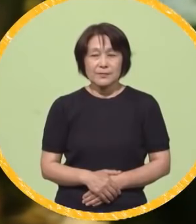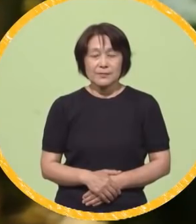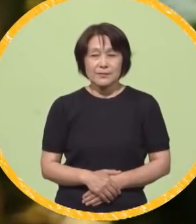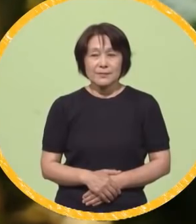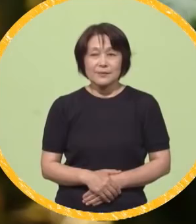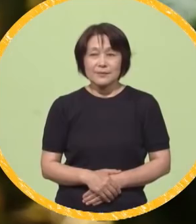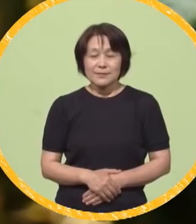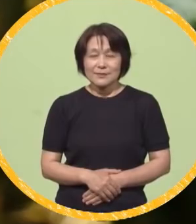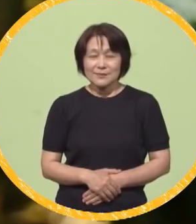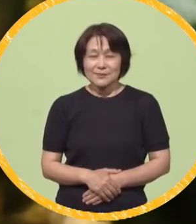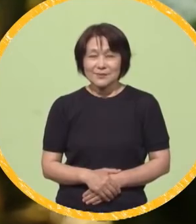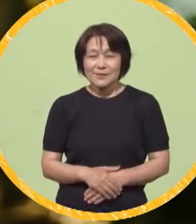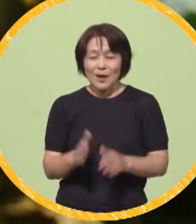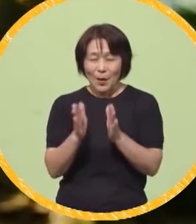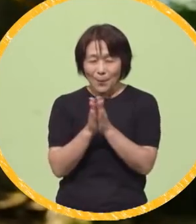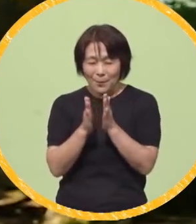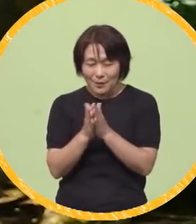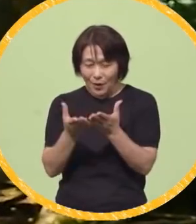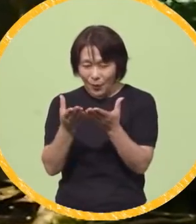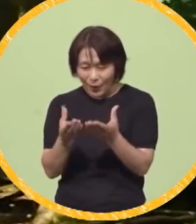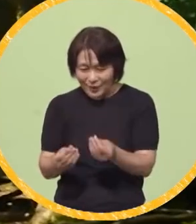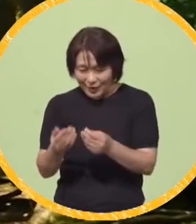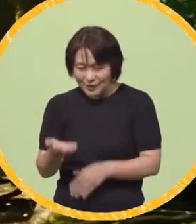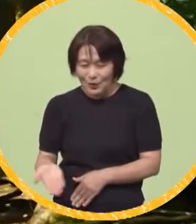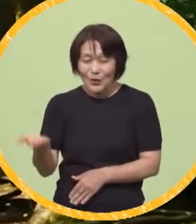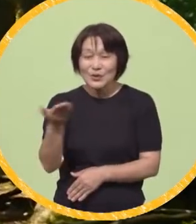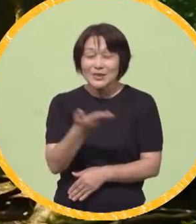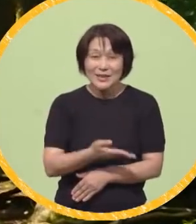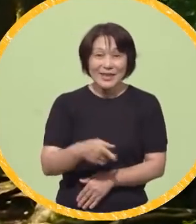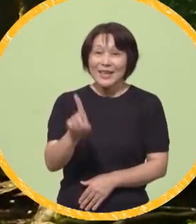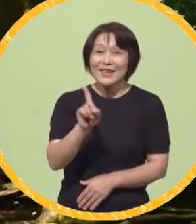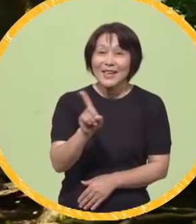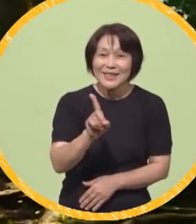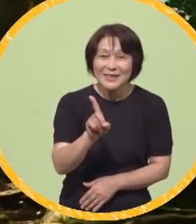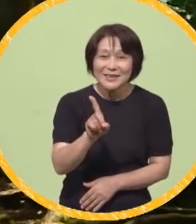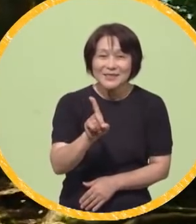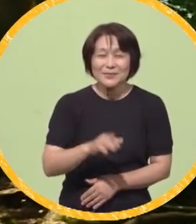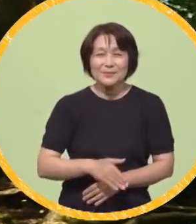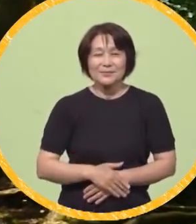さあ、お参りも終わったので、神社といえばあれやりますよ。